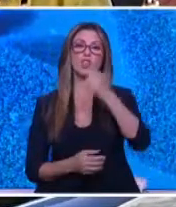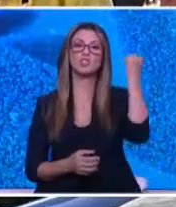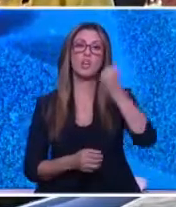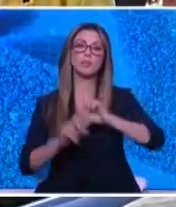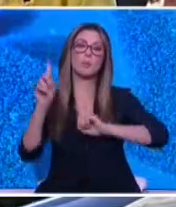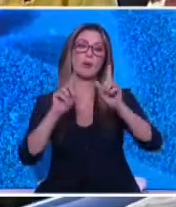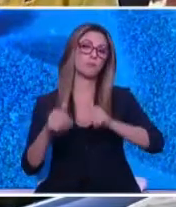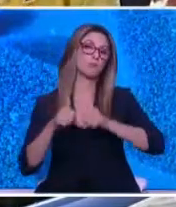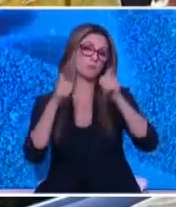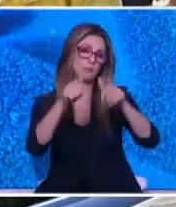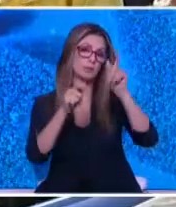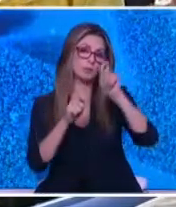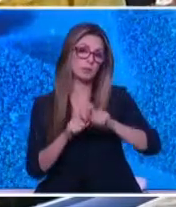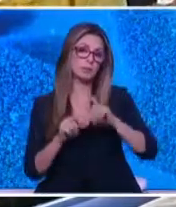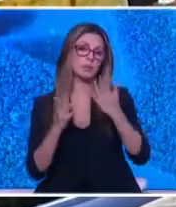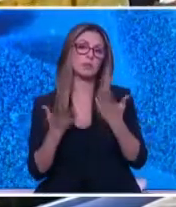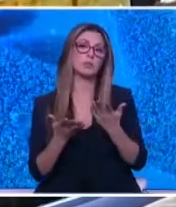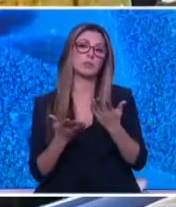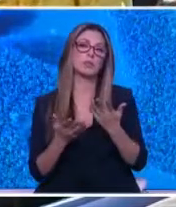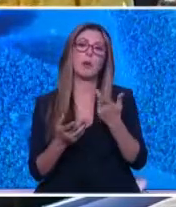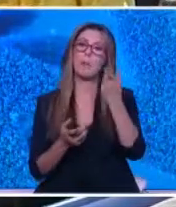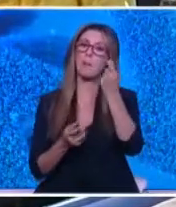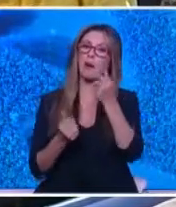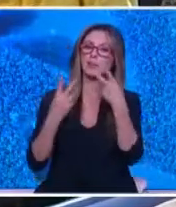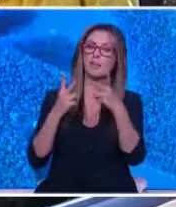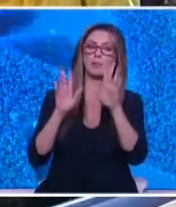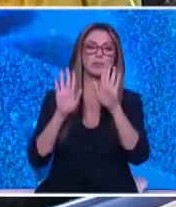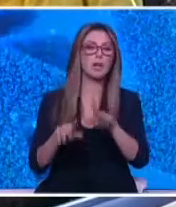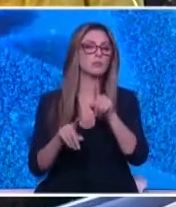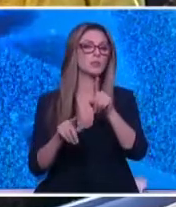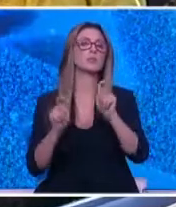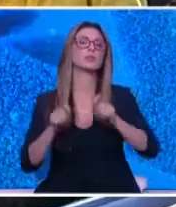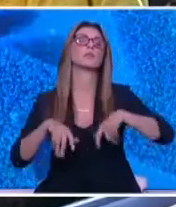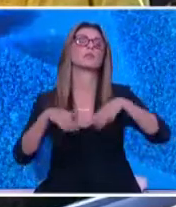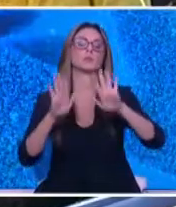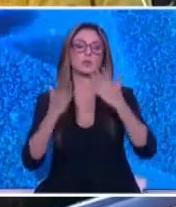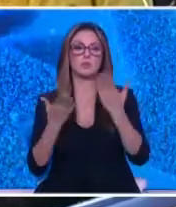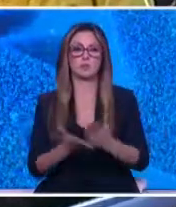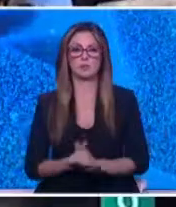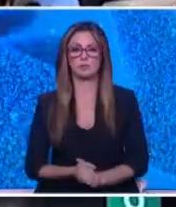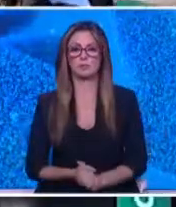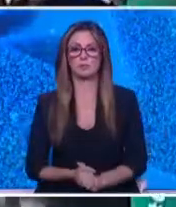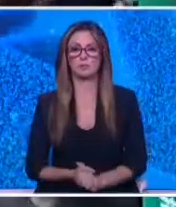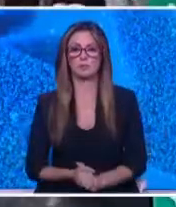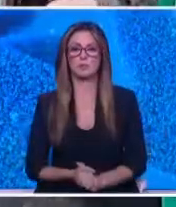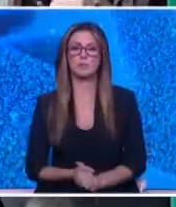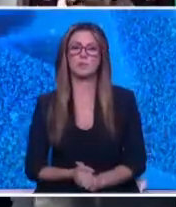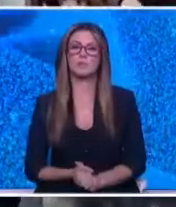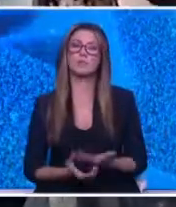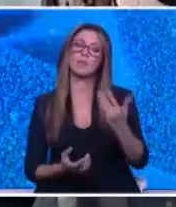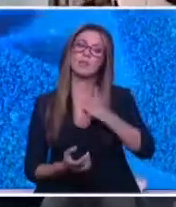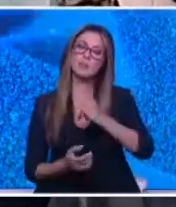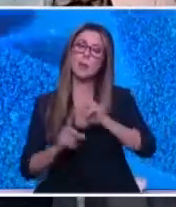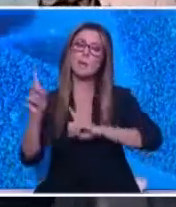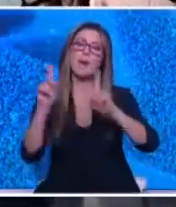yargılanacak ve herhangi bir şekilde bir kefaletle serbest kalması da mümkün değil. İlk alınan karar bu. Kısa bir süre sonra